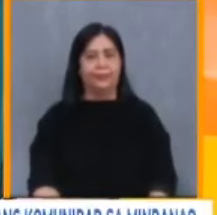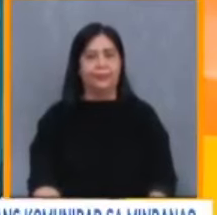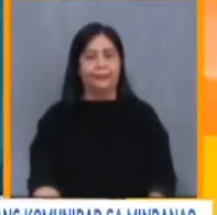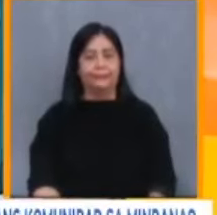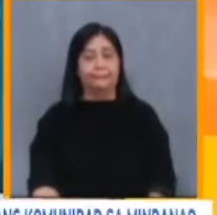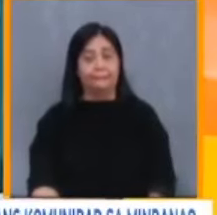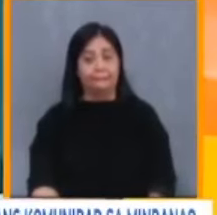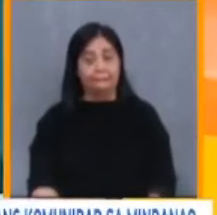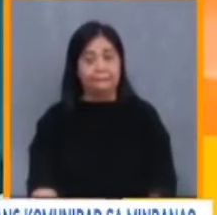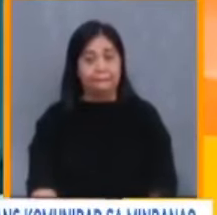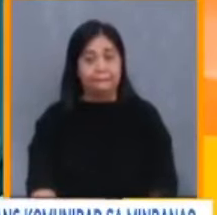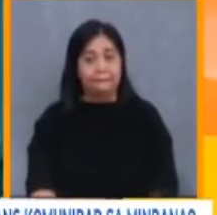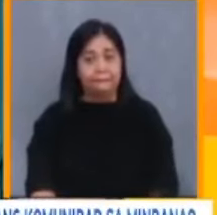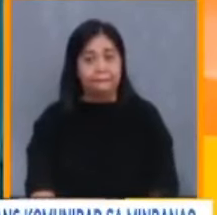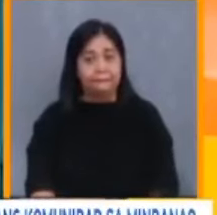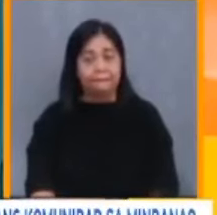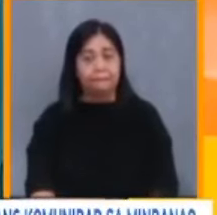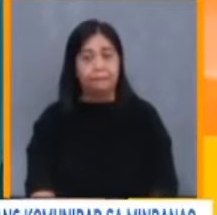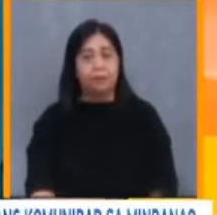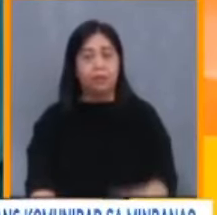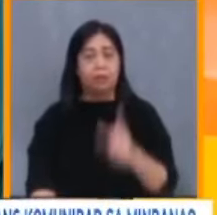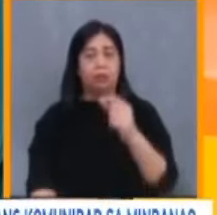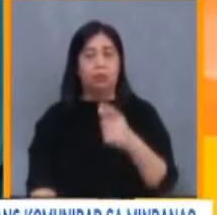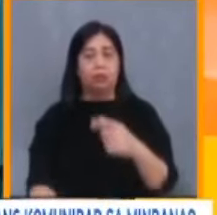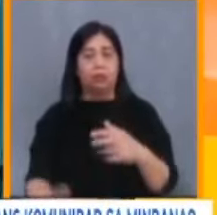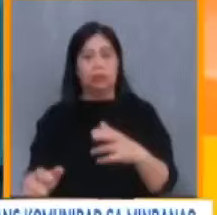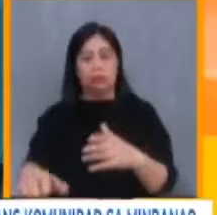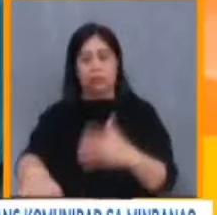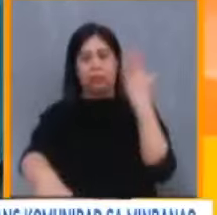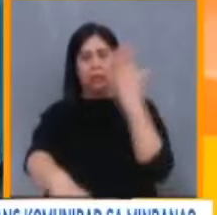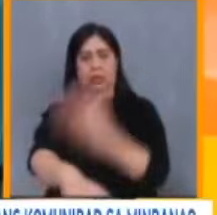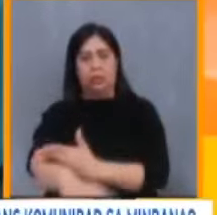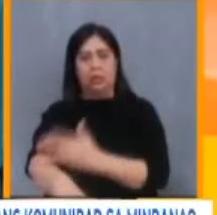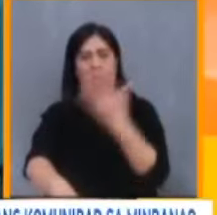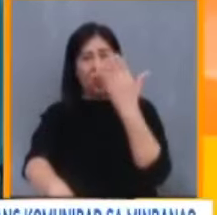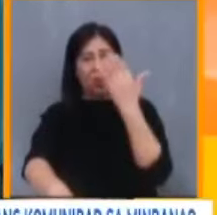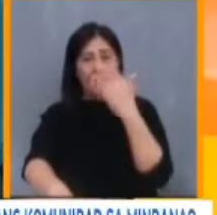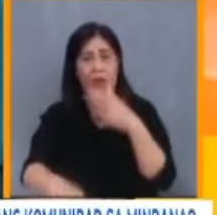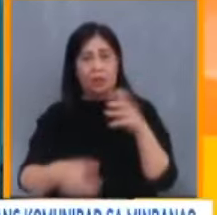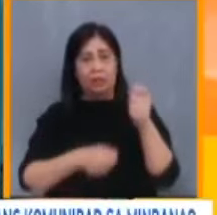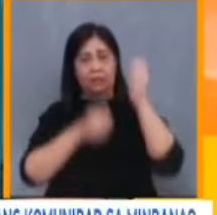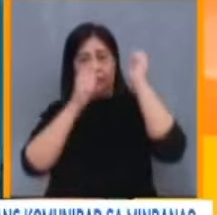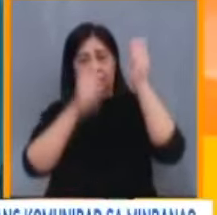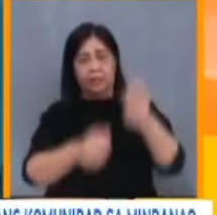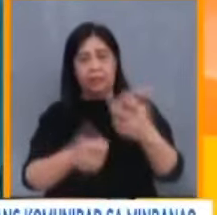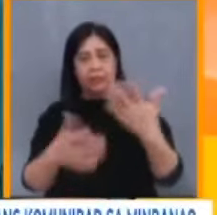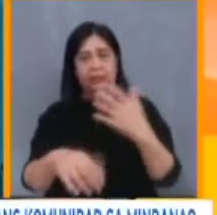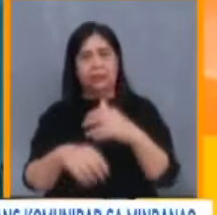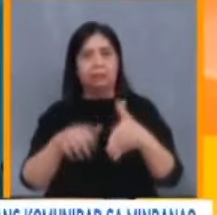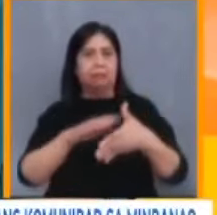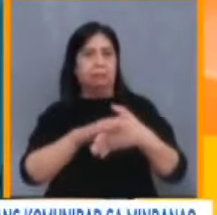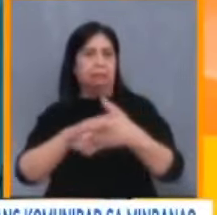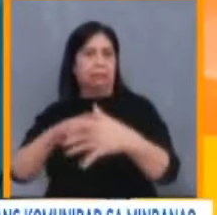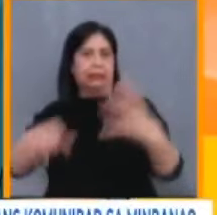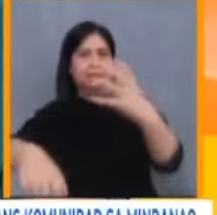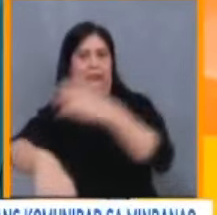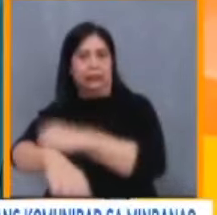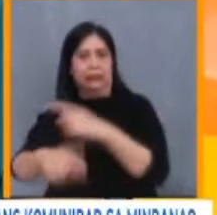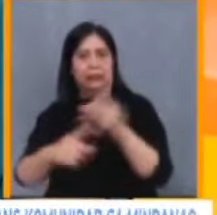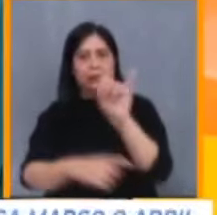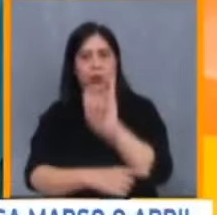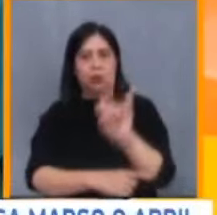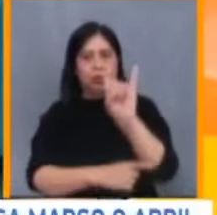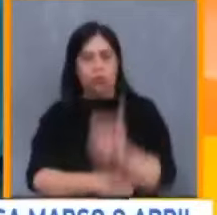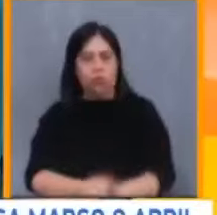Naputulan ka ng kamay ng isang mangingisda matapos sakmalin ng pating habang nangingisda sa Ilocos Sur. Sa ibang bahagi naman ng probinsya, isa pang pating ang